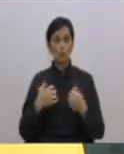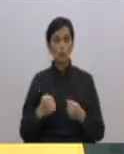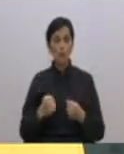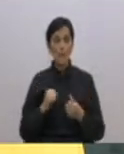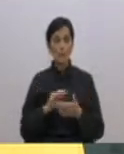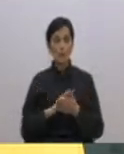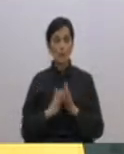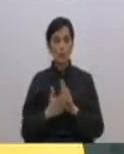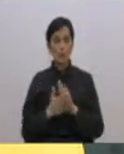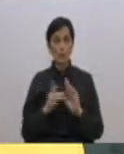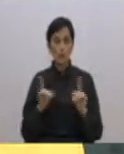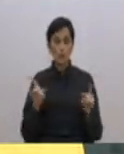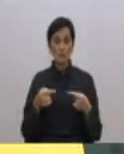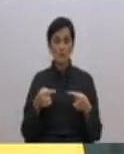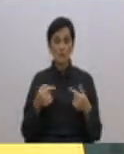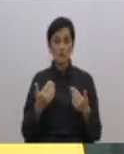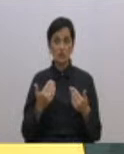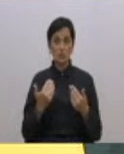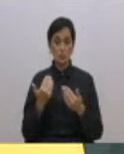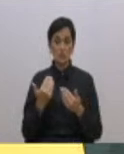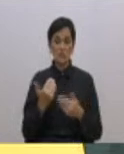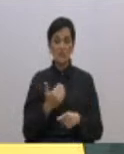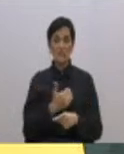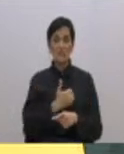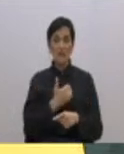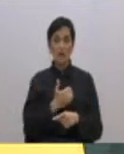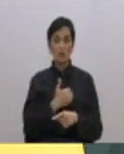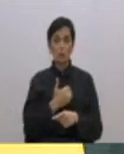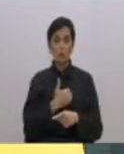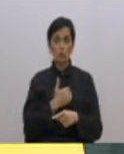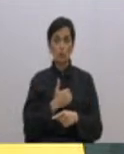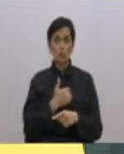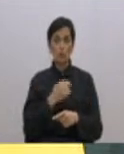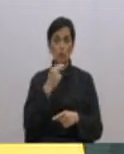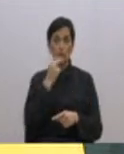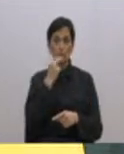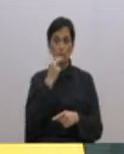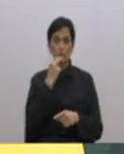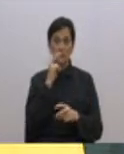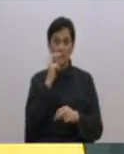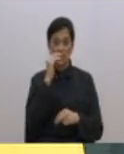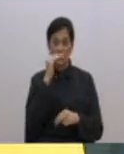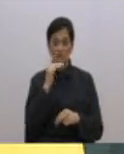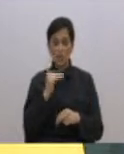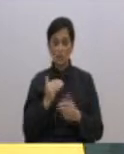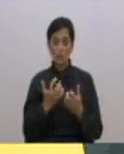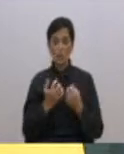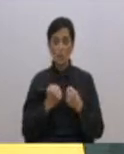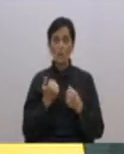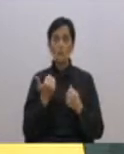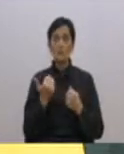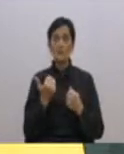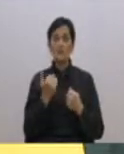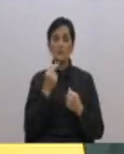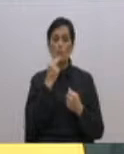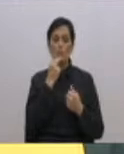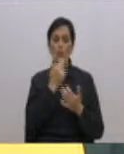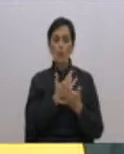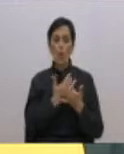მდგომარეობით შესაბამისი, ასე ვთქვათ, თვის სასურველი რაციონი მიიღოს ადამიანმა, მისთვის სასურველი